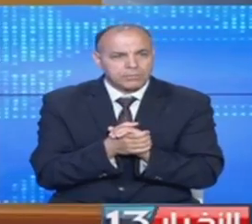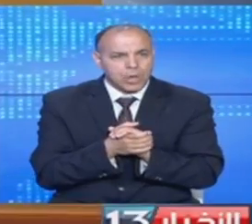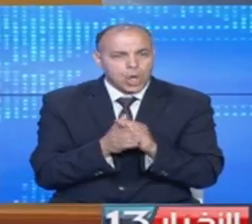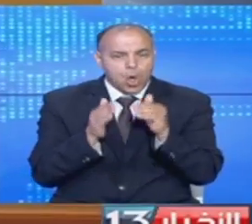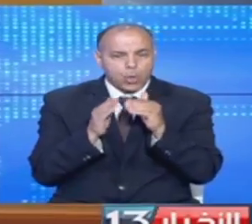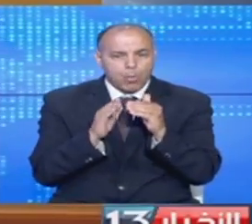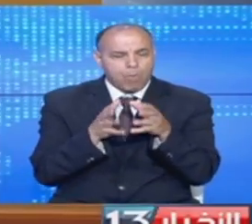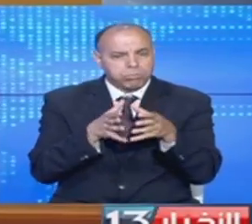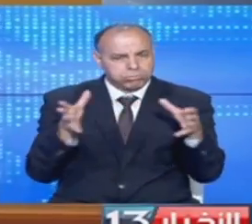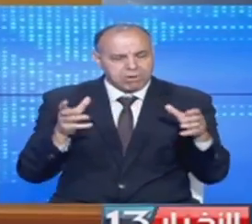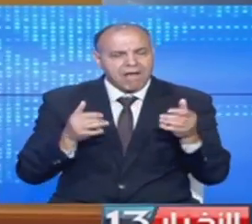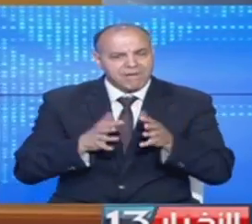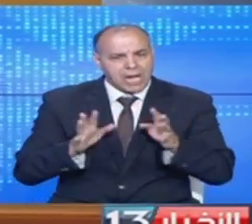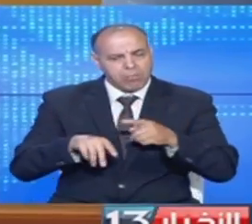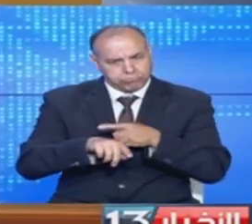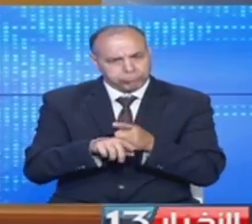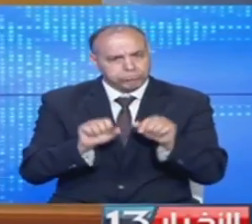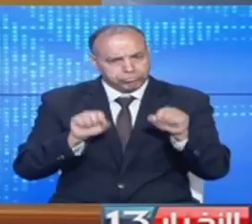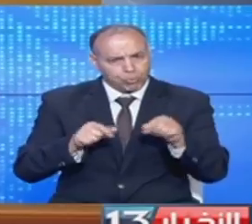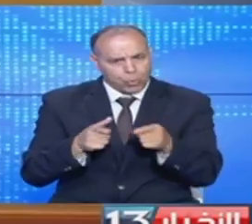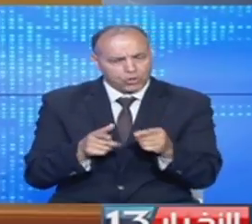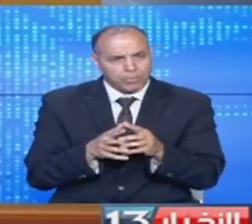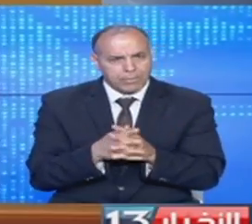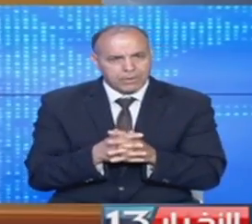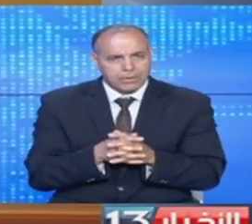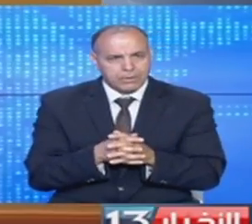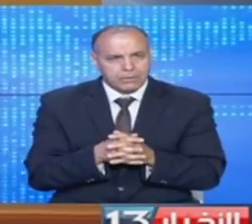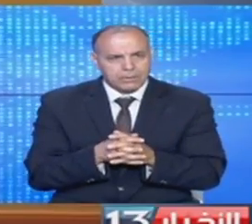لطلب واسع في القاعة بالتمديد،